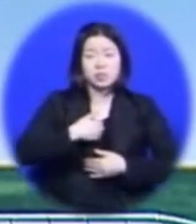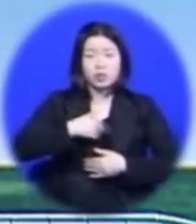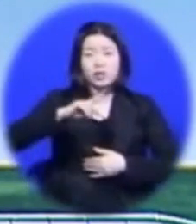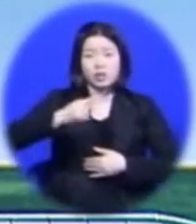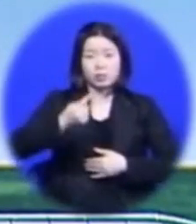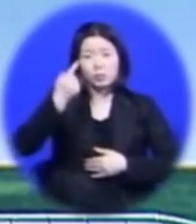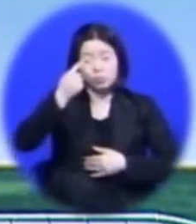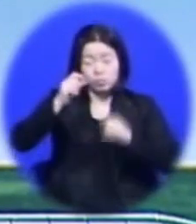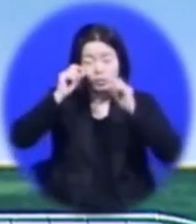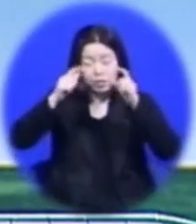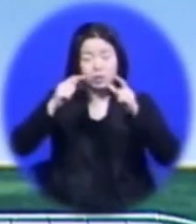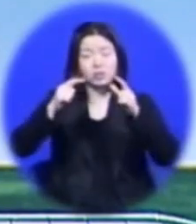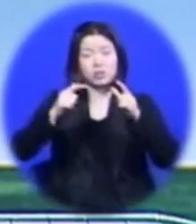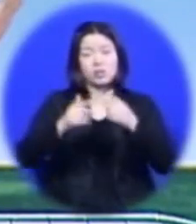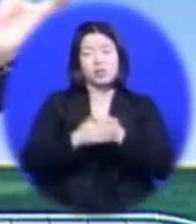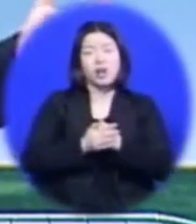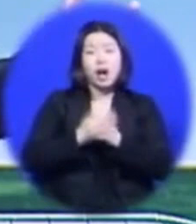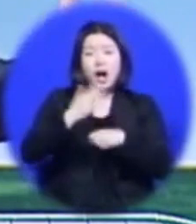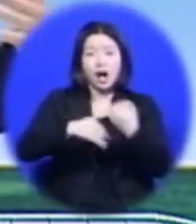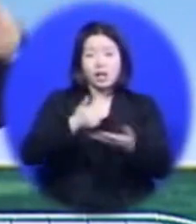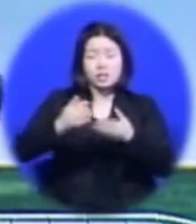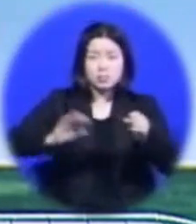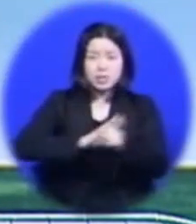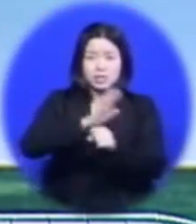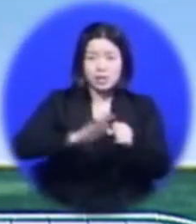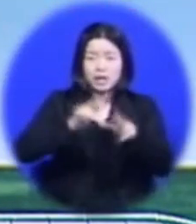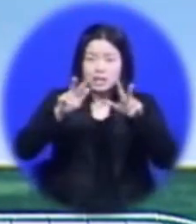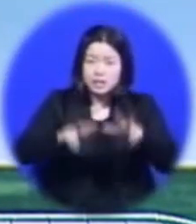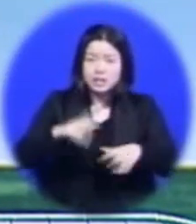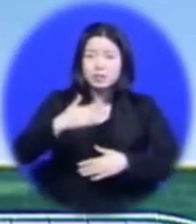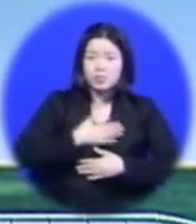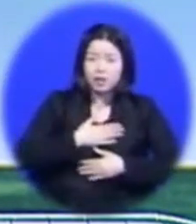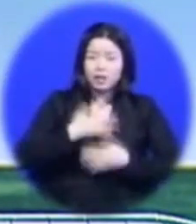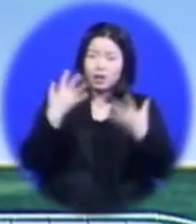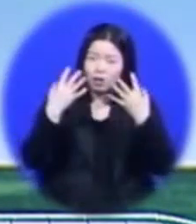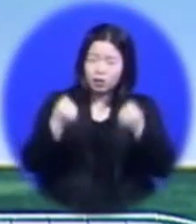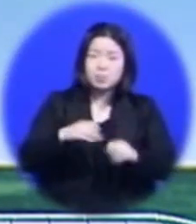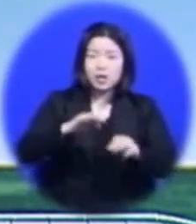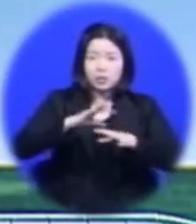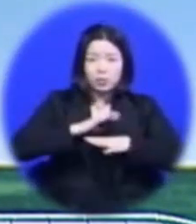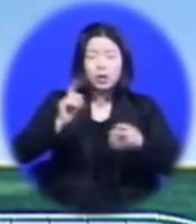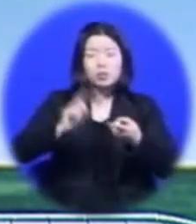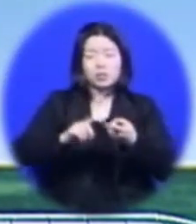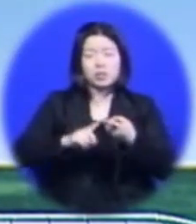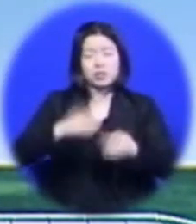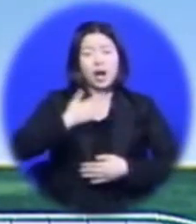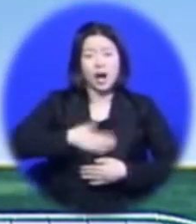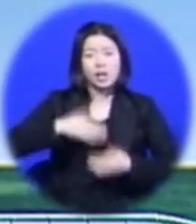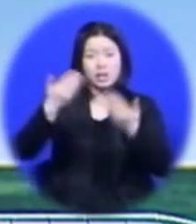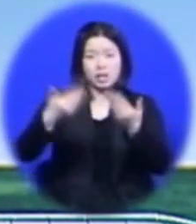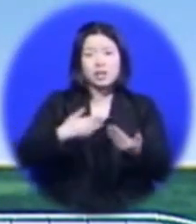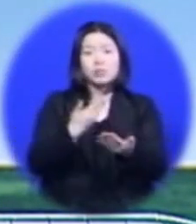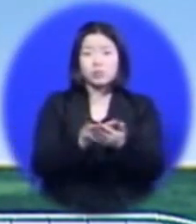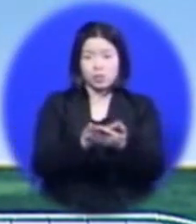눈을 열어서 하나님의 사랑이 지금 내게 얼마나 놀라운지를 알게